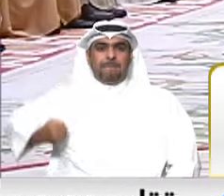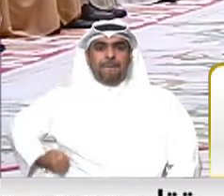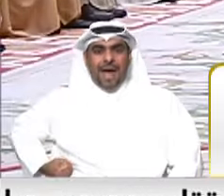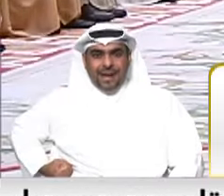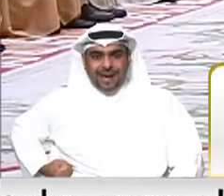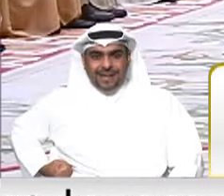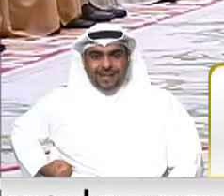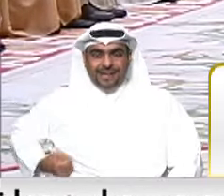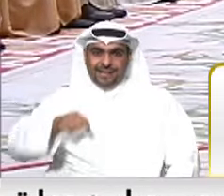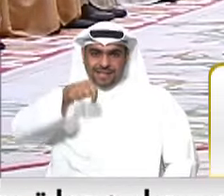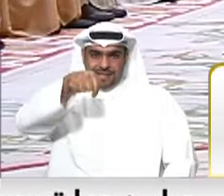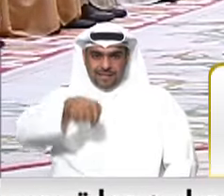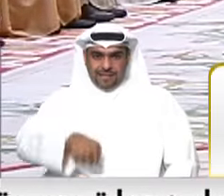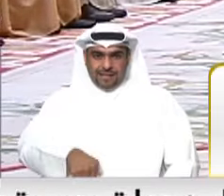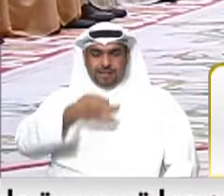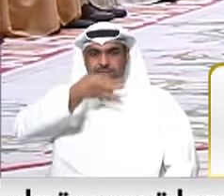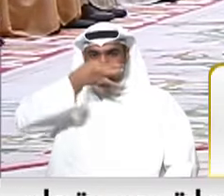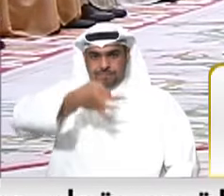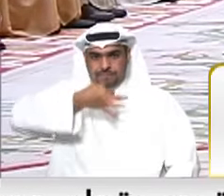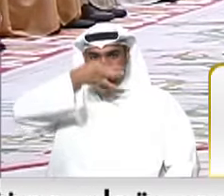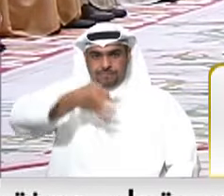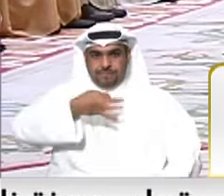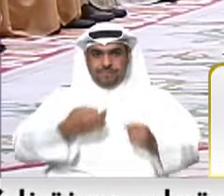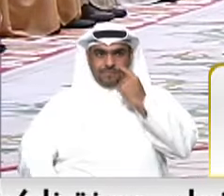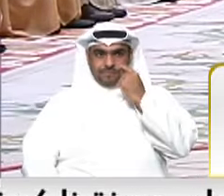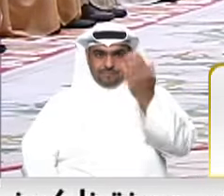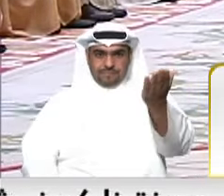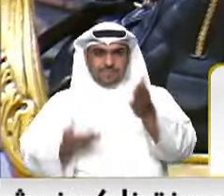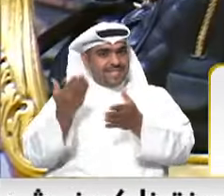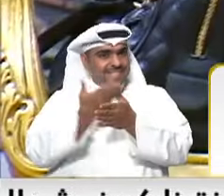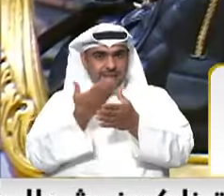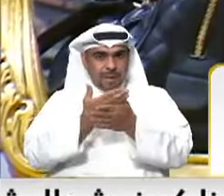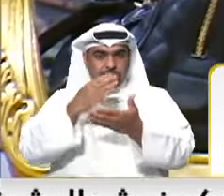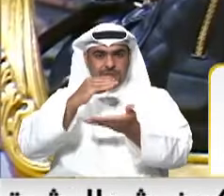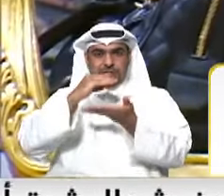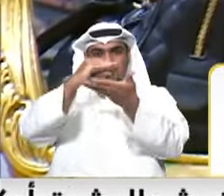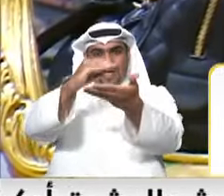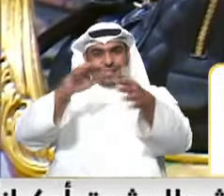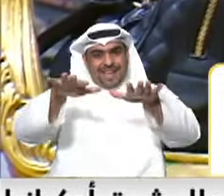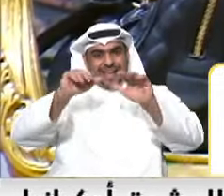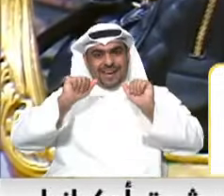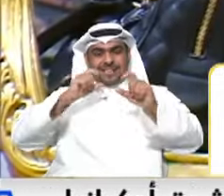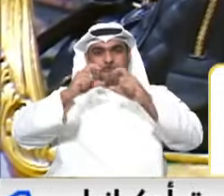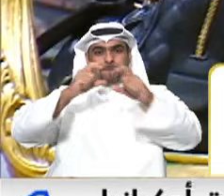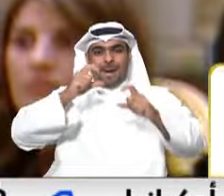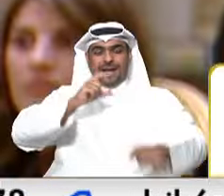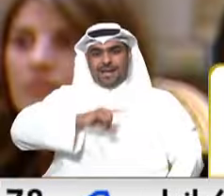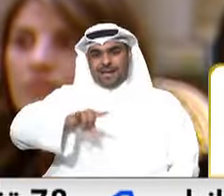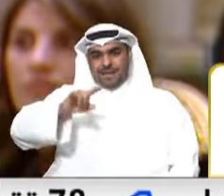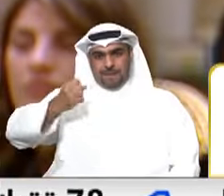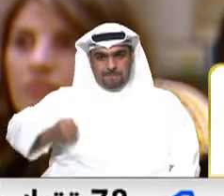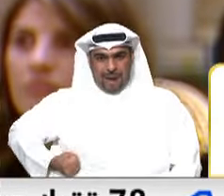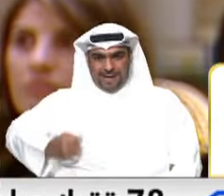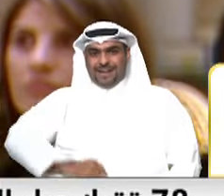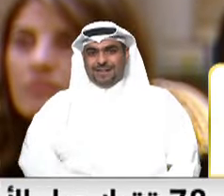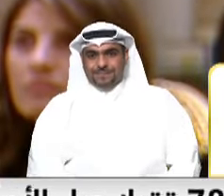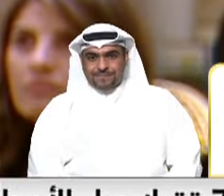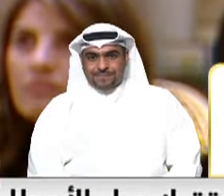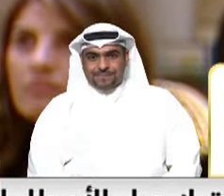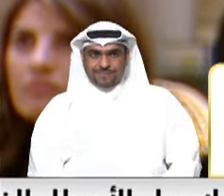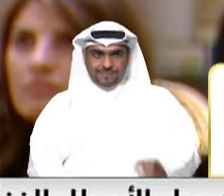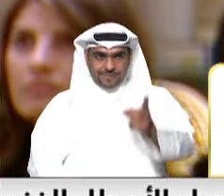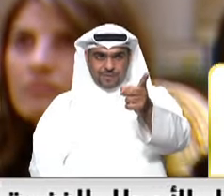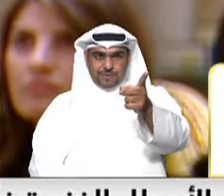منح مصرف البحرين المركزي على وسام المعلوماتية، هذا نصها: وإنه لمن دواعي سروري